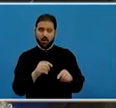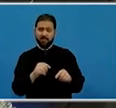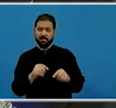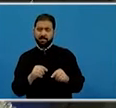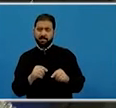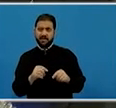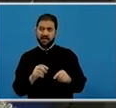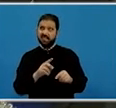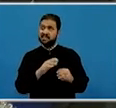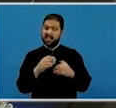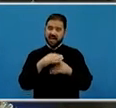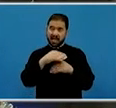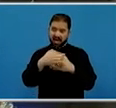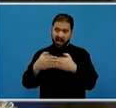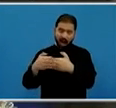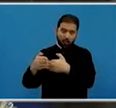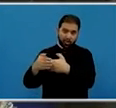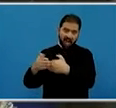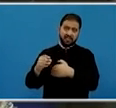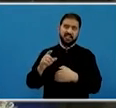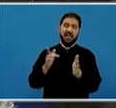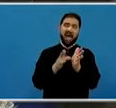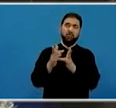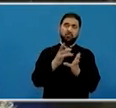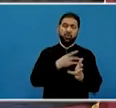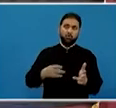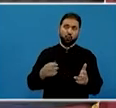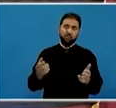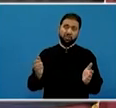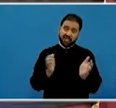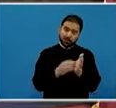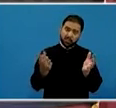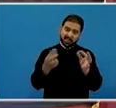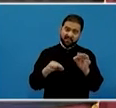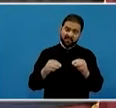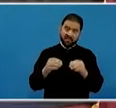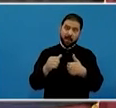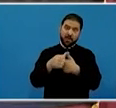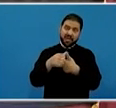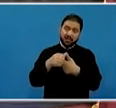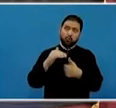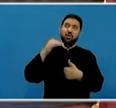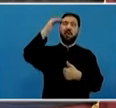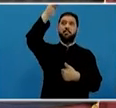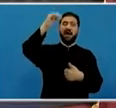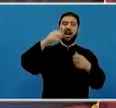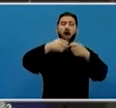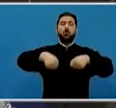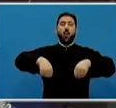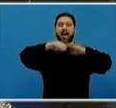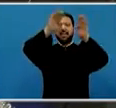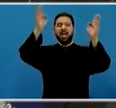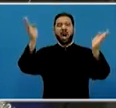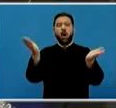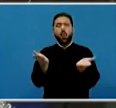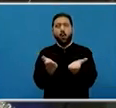general este, să spunem, prietenul cel mai mare sau ar trebui să fie prietenul tuturor oamenilor, întregii umanități,